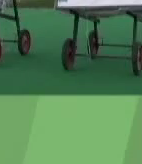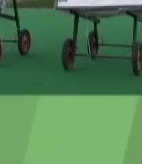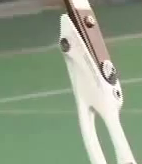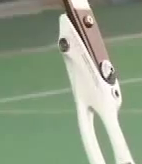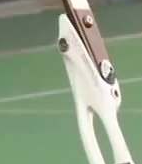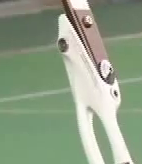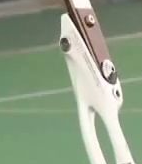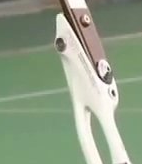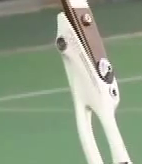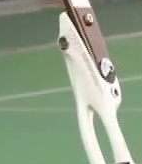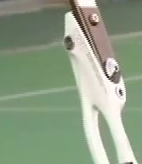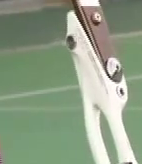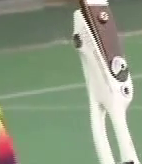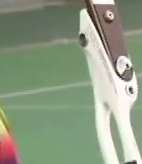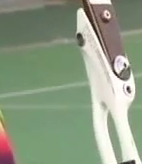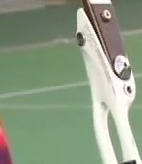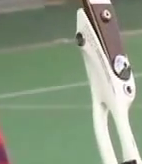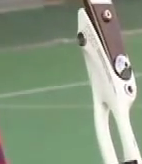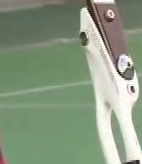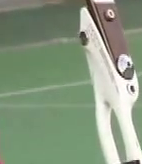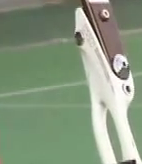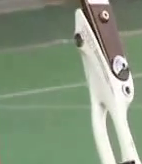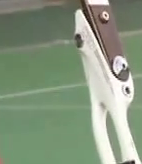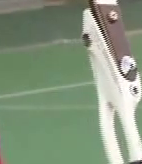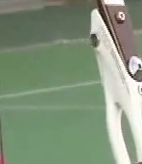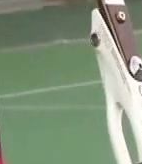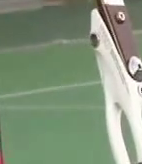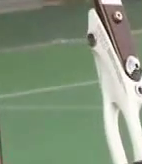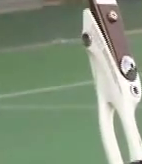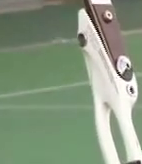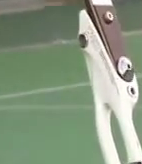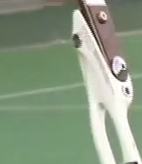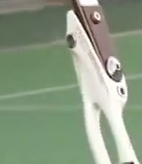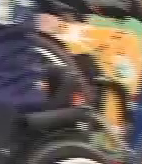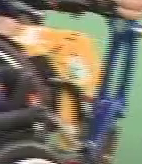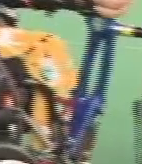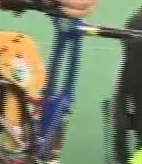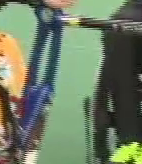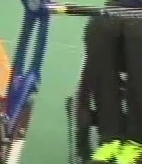시작해? 와, 대박이다, 10점이야. 10점이야.